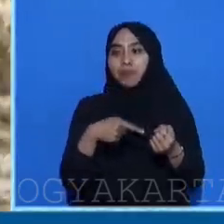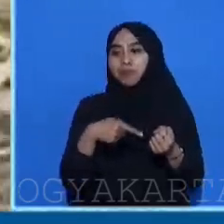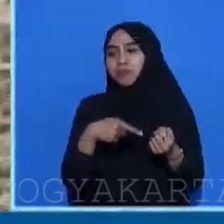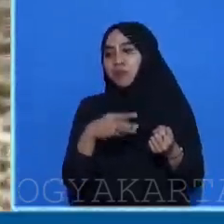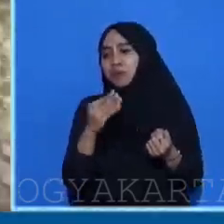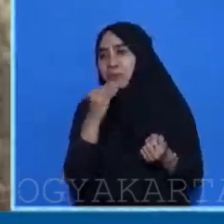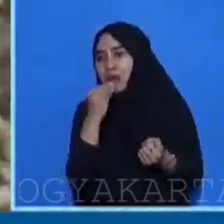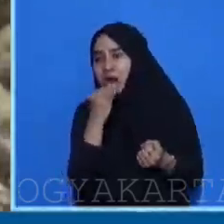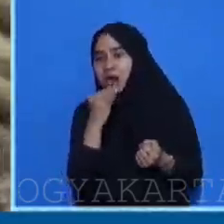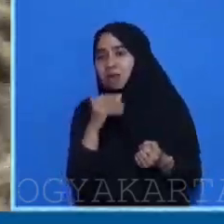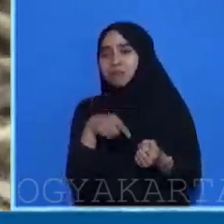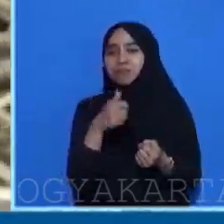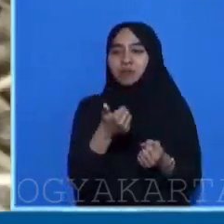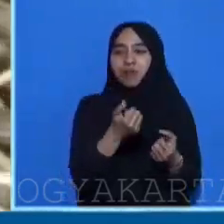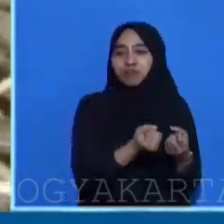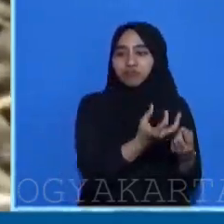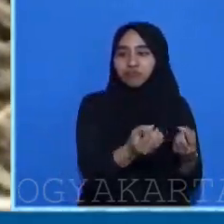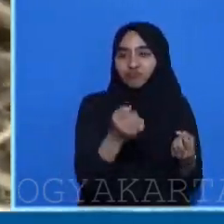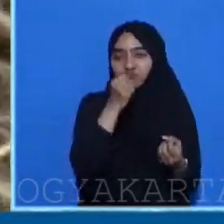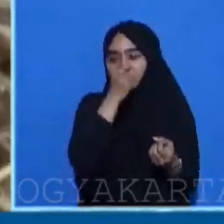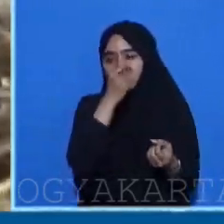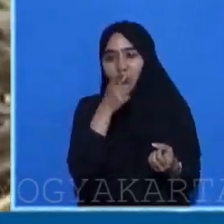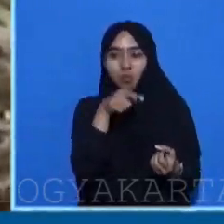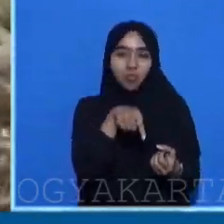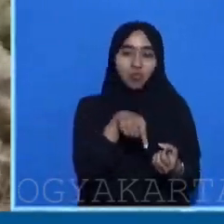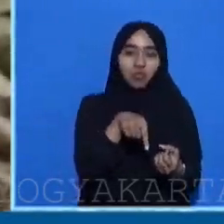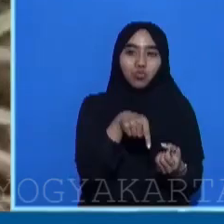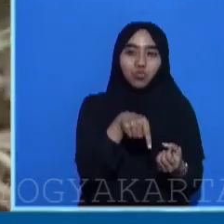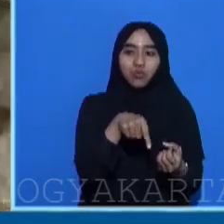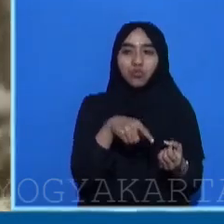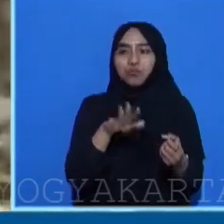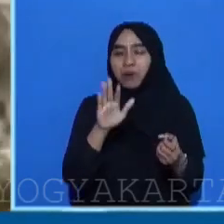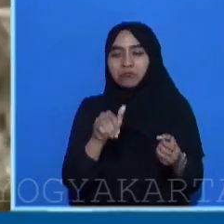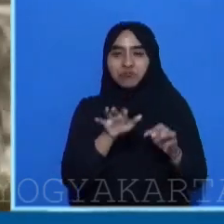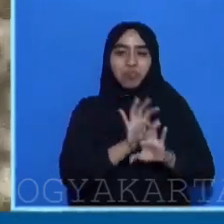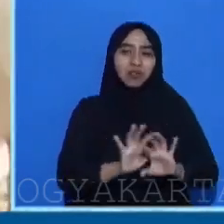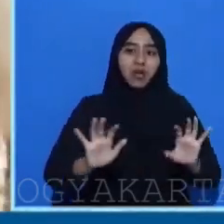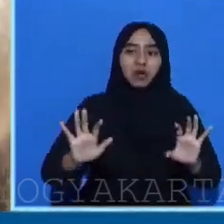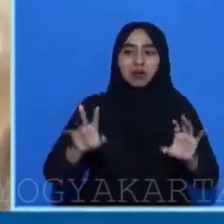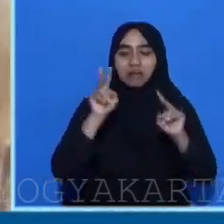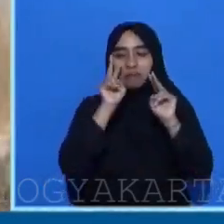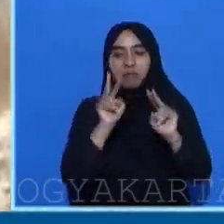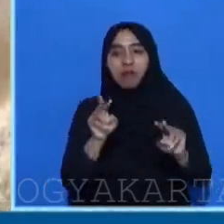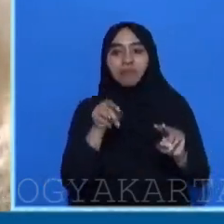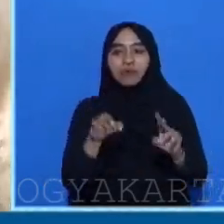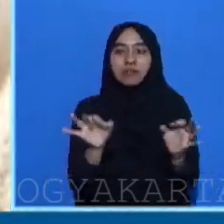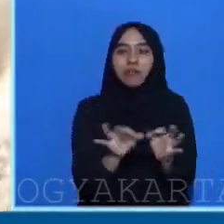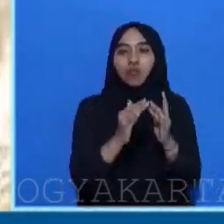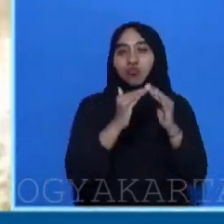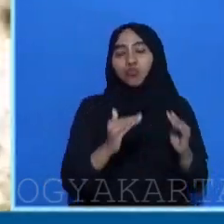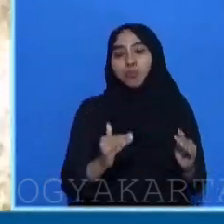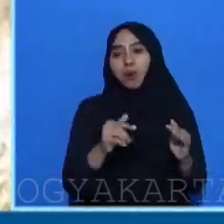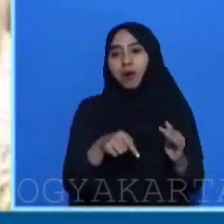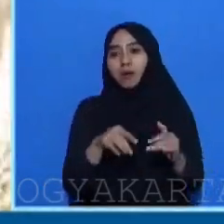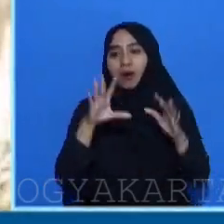bahan pakan pihak bayi pun namun menyukai Lan damen ingkang taseka adalah dipun praguling menopa Malih Maiso megaten